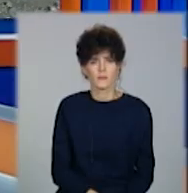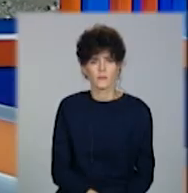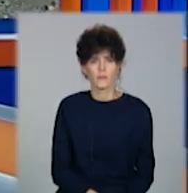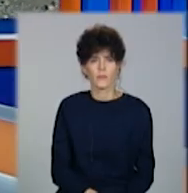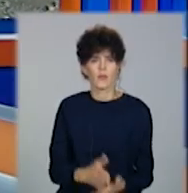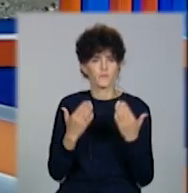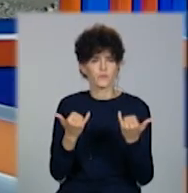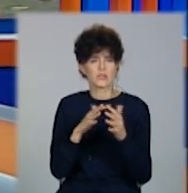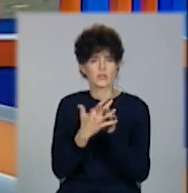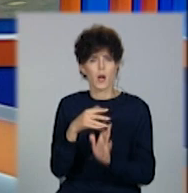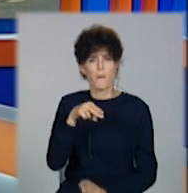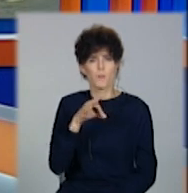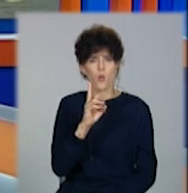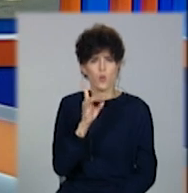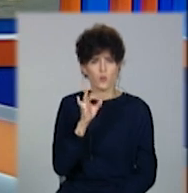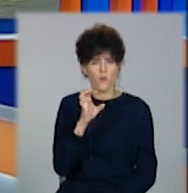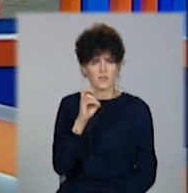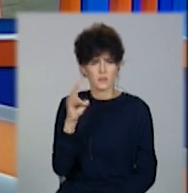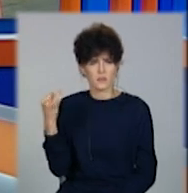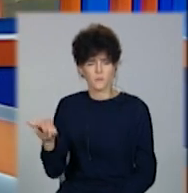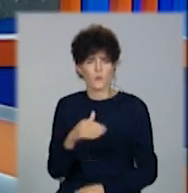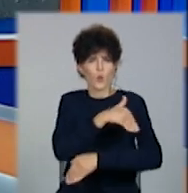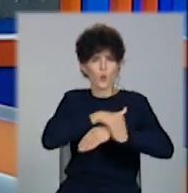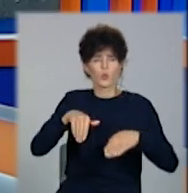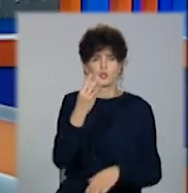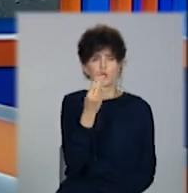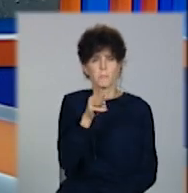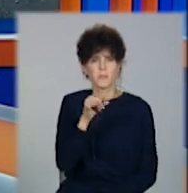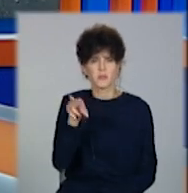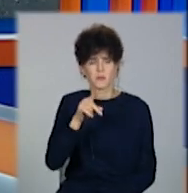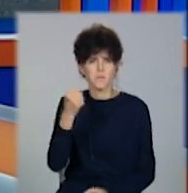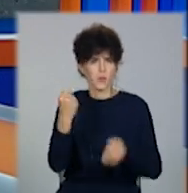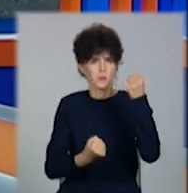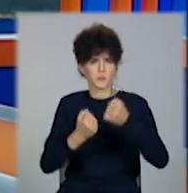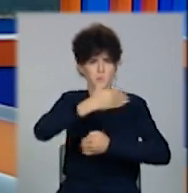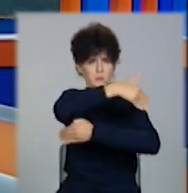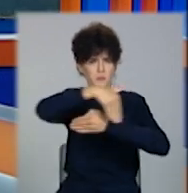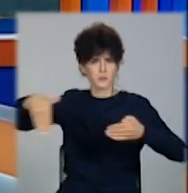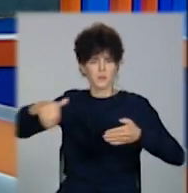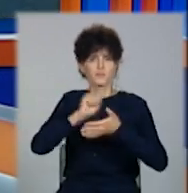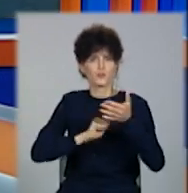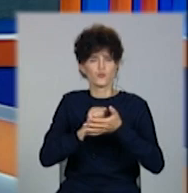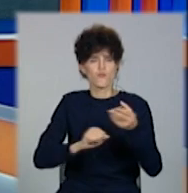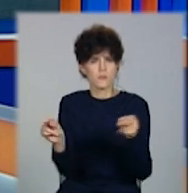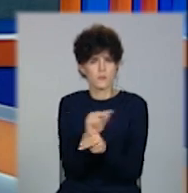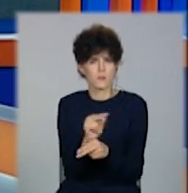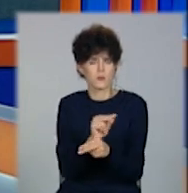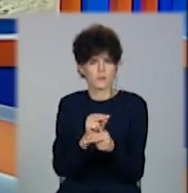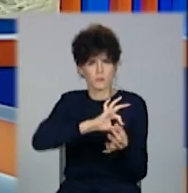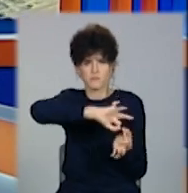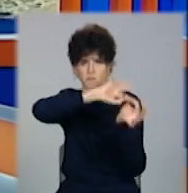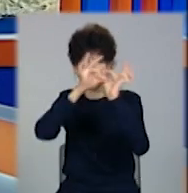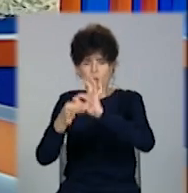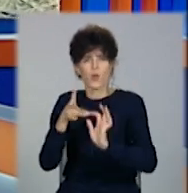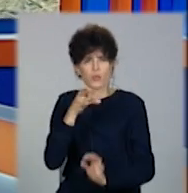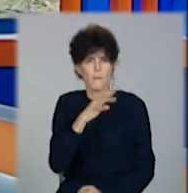У Покровську на вулиці Шмідта обмежили рух транспорту. Все через капітальний ремонт дороги. Проте водії скаржаться,